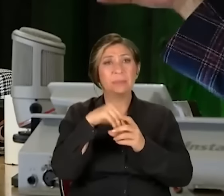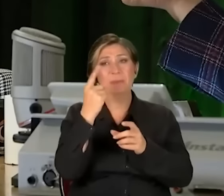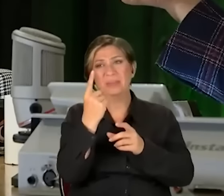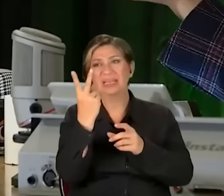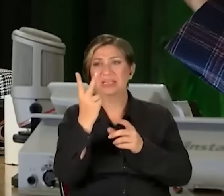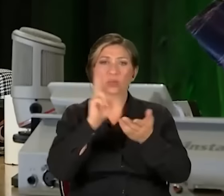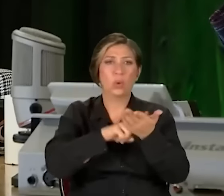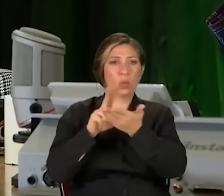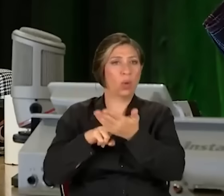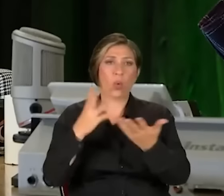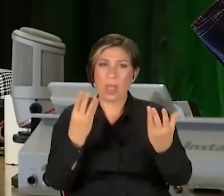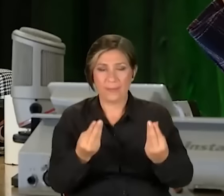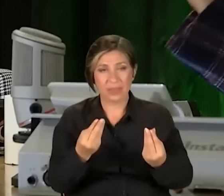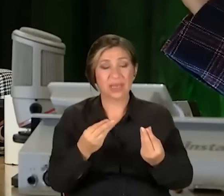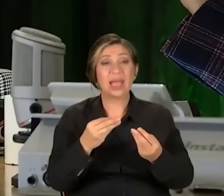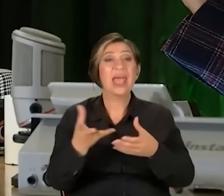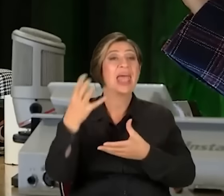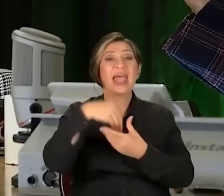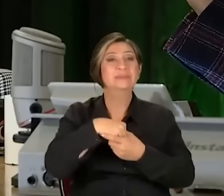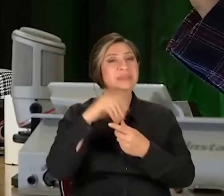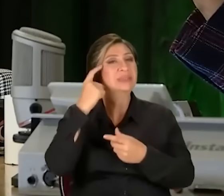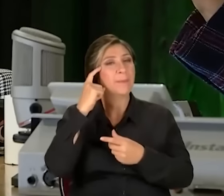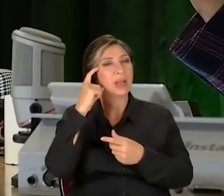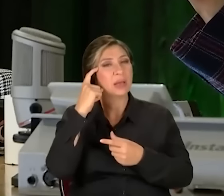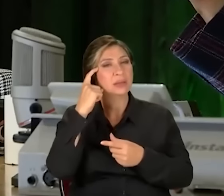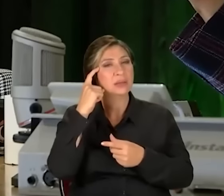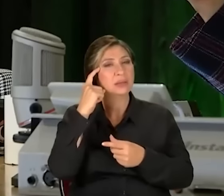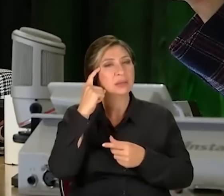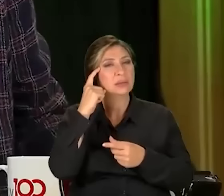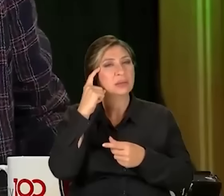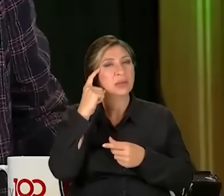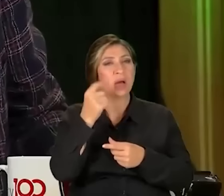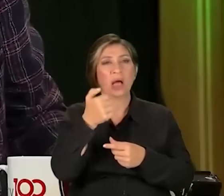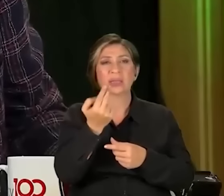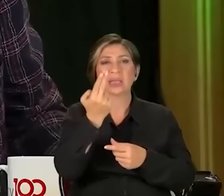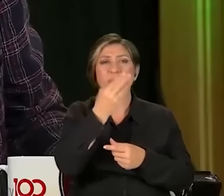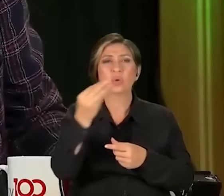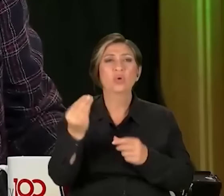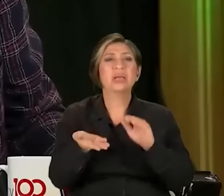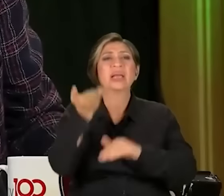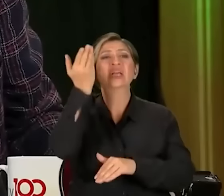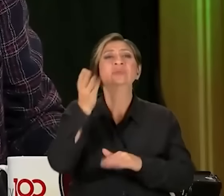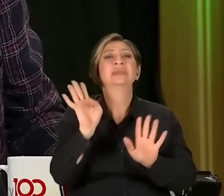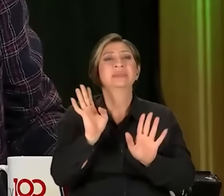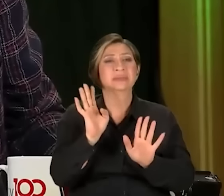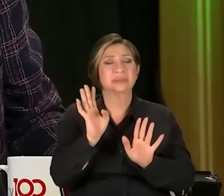iki platforma da sahip olabiliyor. Hepsi birden tahminen 6-7 milyon kişiyi geçmez.